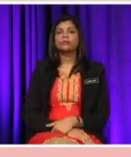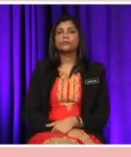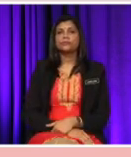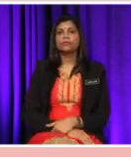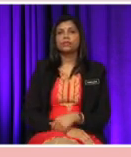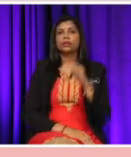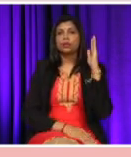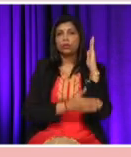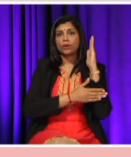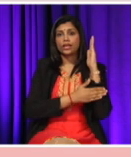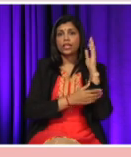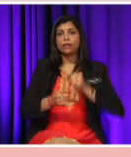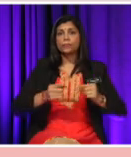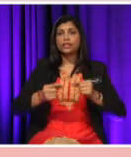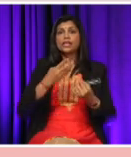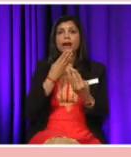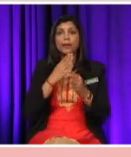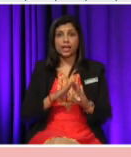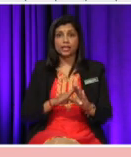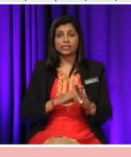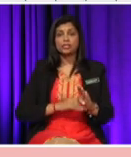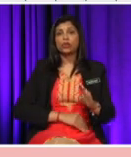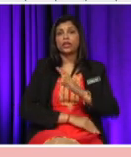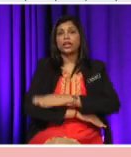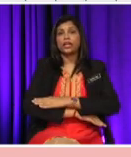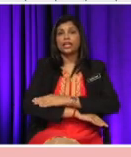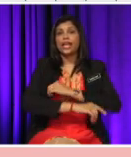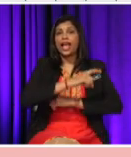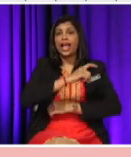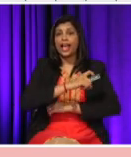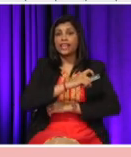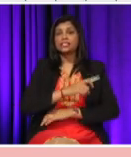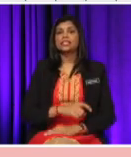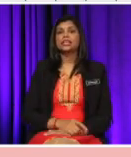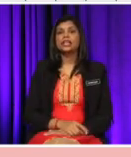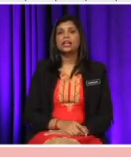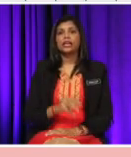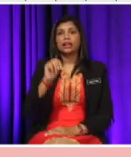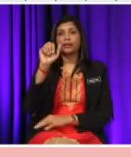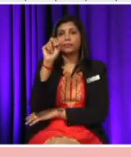jadi suhu di tunjukan grafiknya